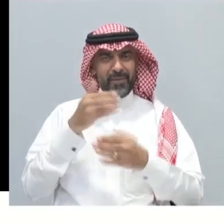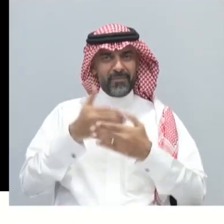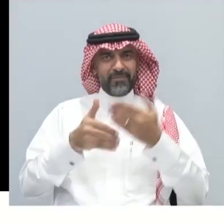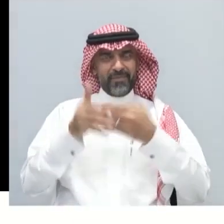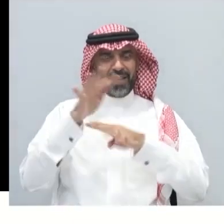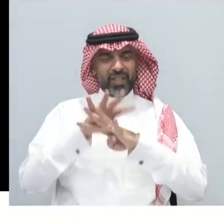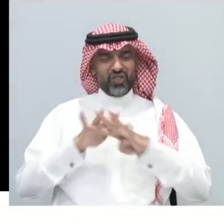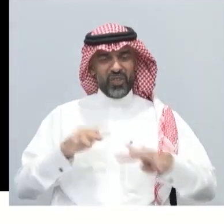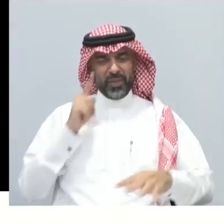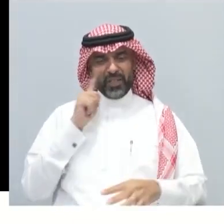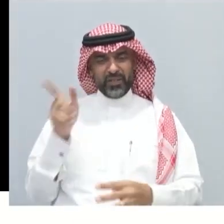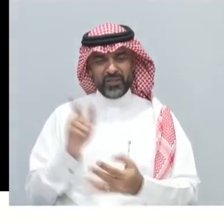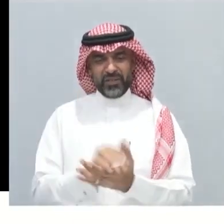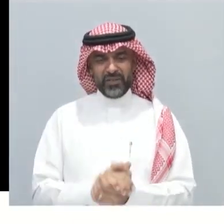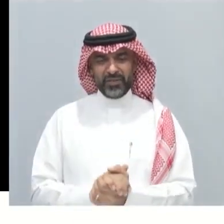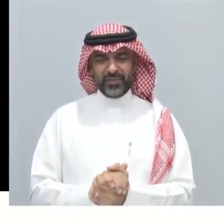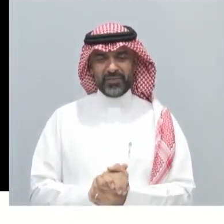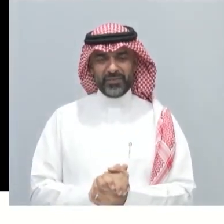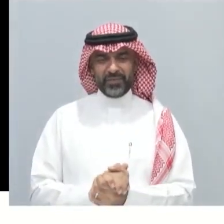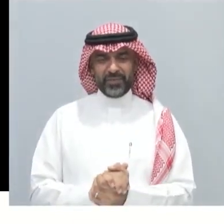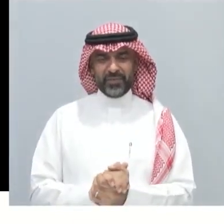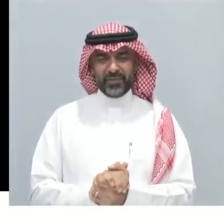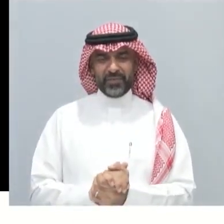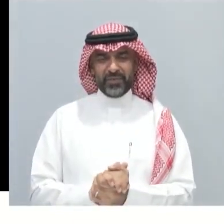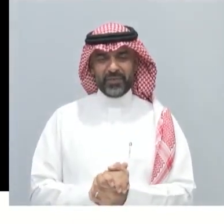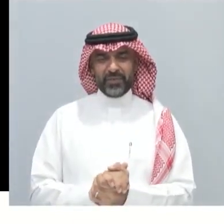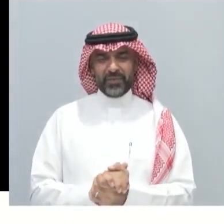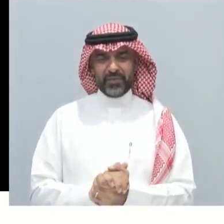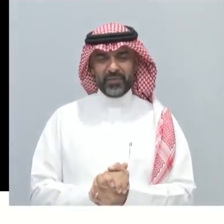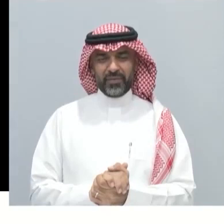كما نلاحظ من خلال هذا